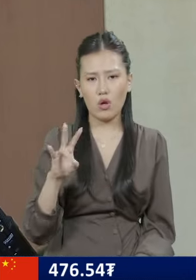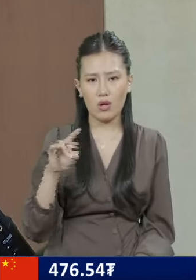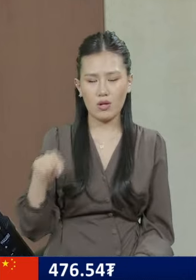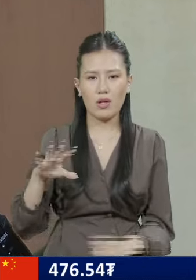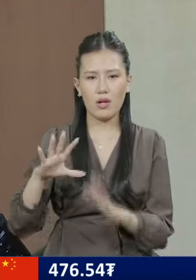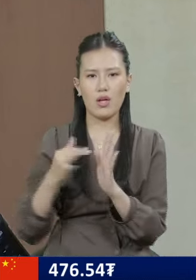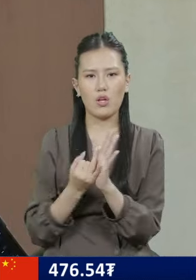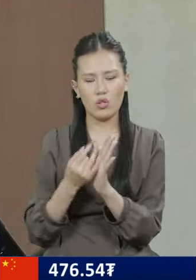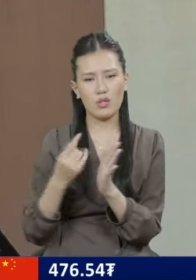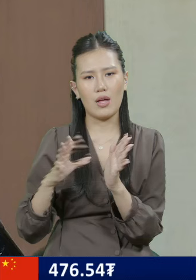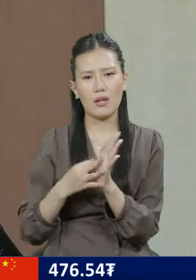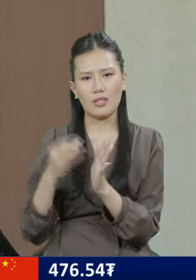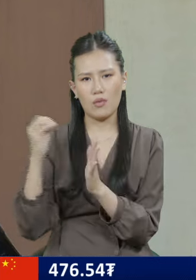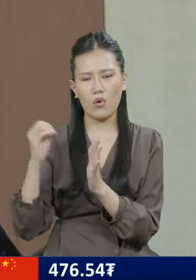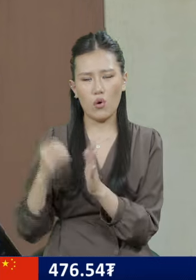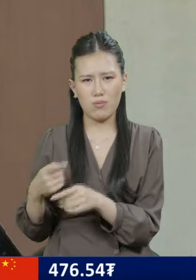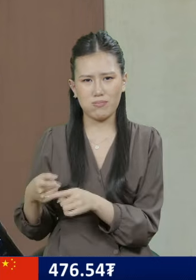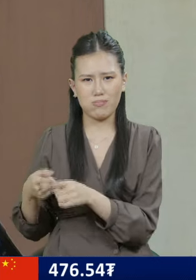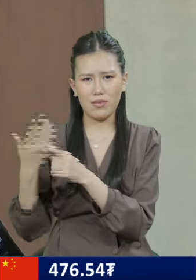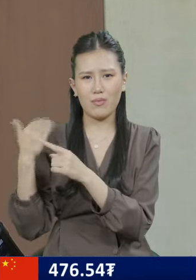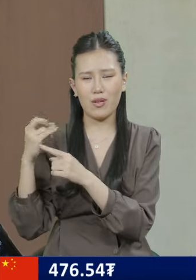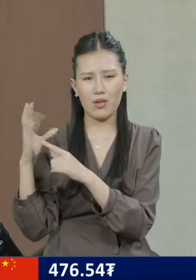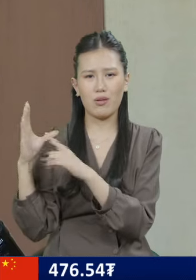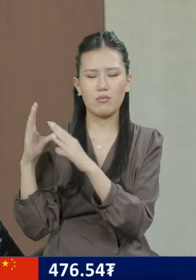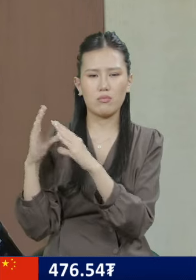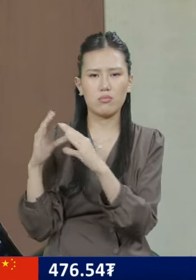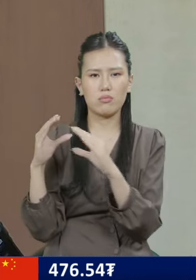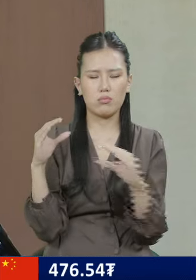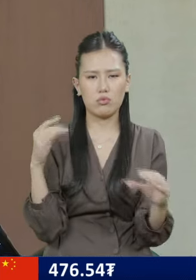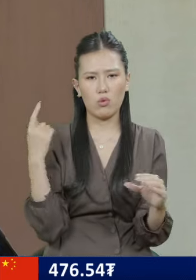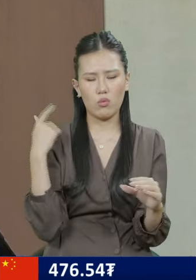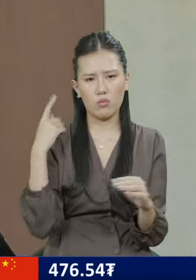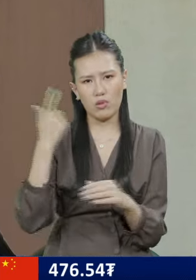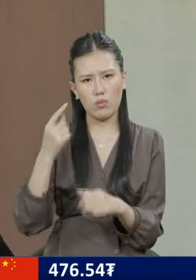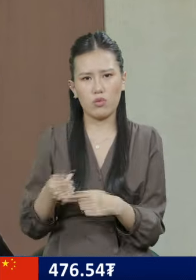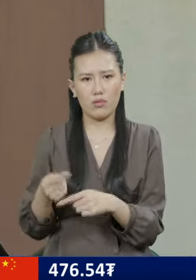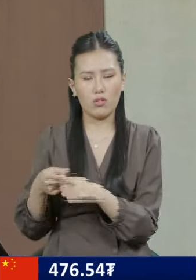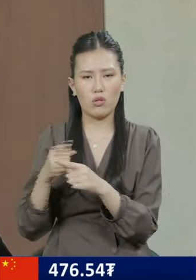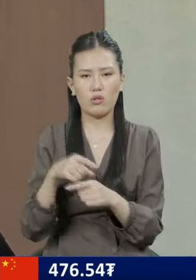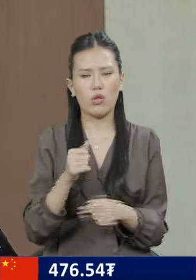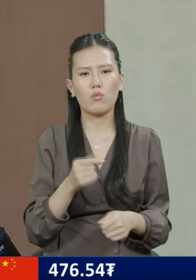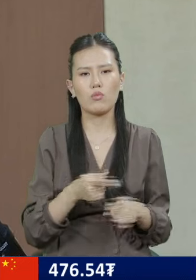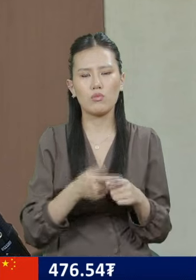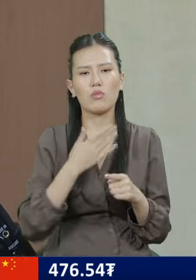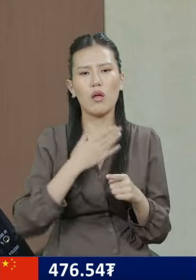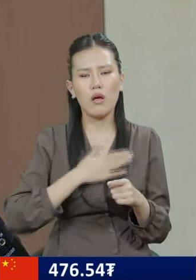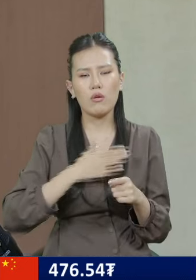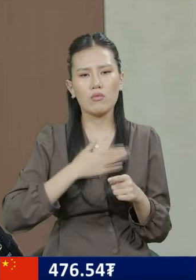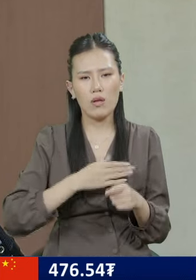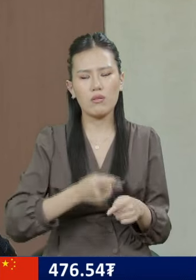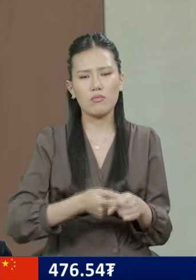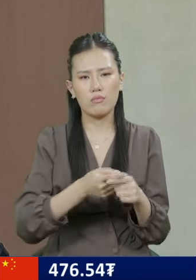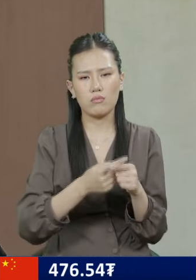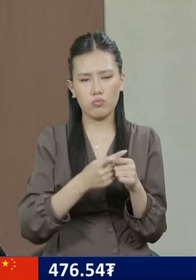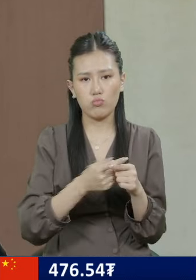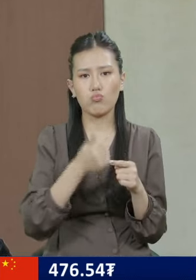17.8% жилийн өсөлттэй байсан бол одоо харьцангуй үнийн өсөлтийн хурд нь саарж байна гэж хэлж болно. Тэгэхдээ энэ жилийн үед бол бид бол